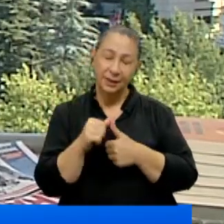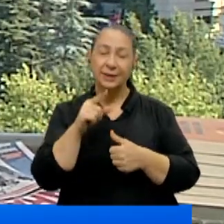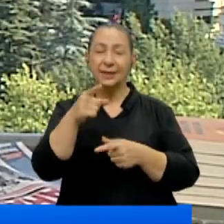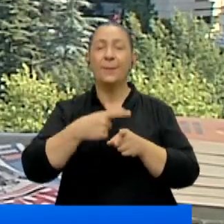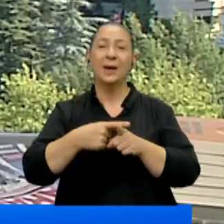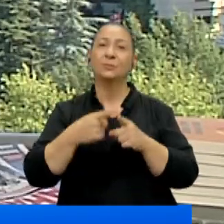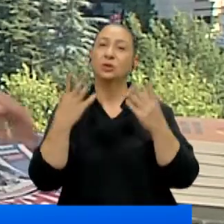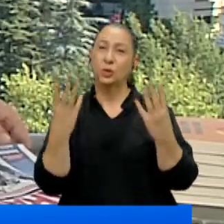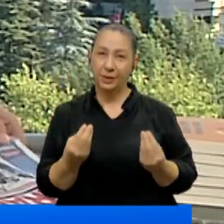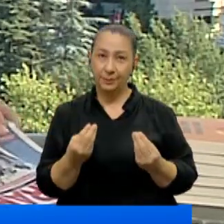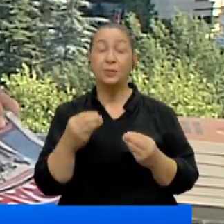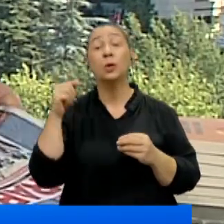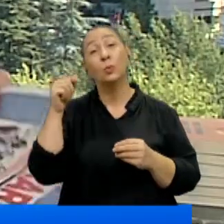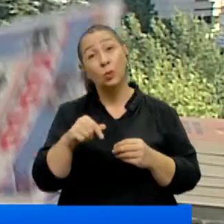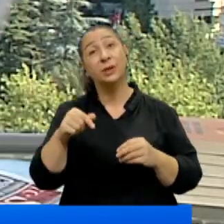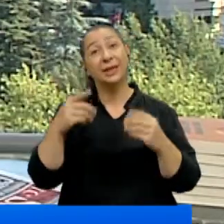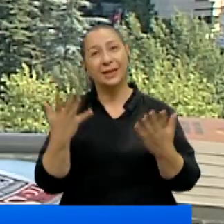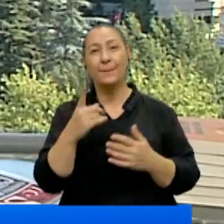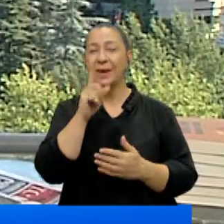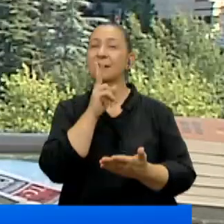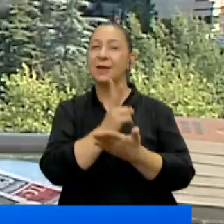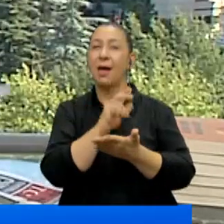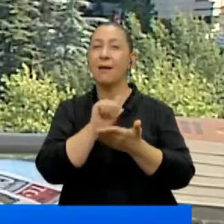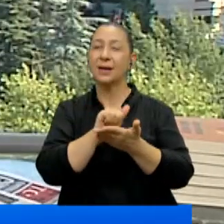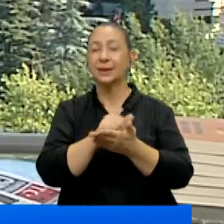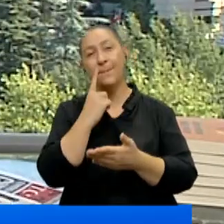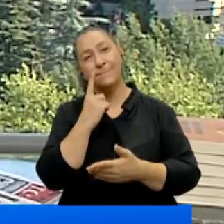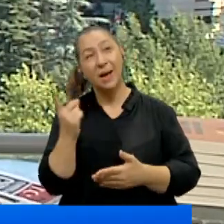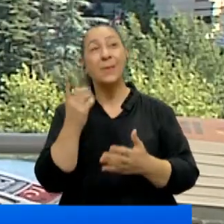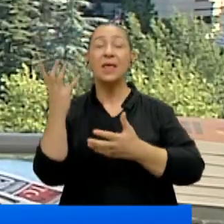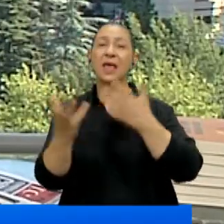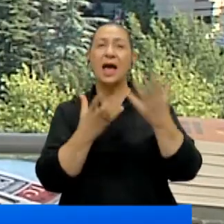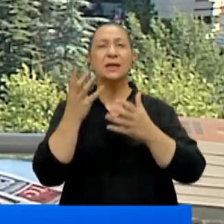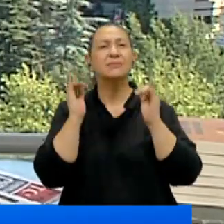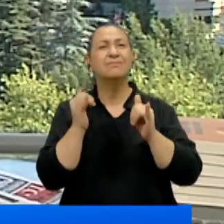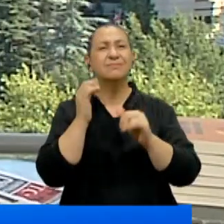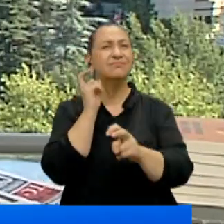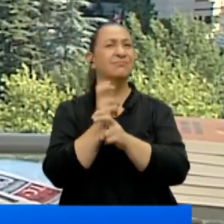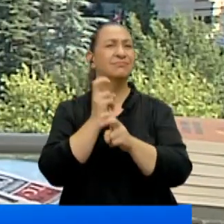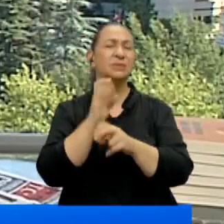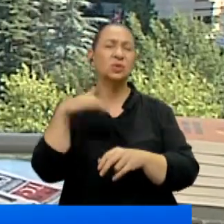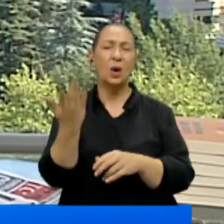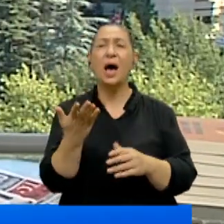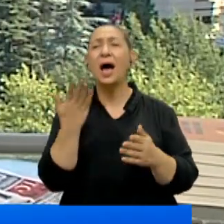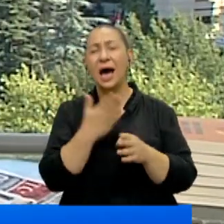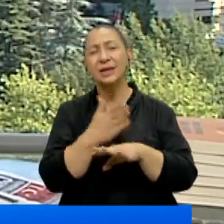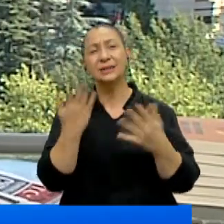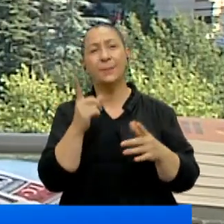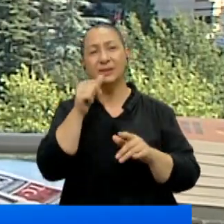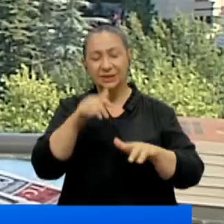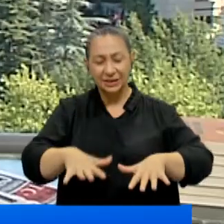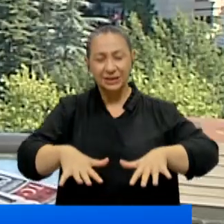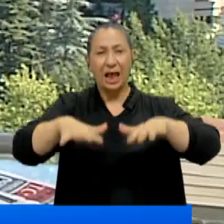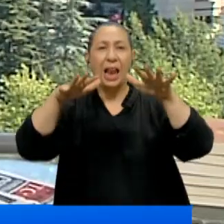sizinle paylaşmış olayım. Buradan da bir Karar Gazetesi'ne gidelim. Yangın felaketinden sonra aslında bir de sel